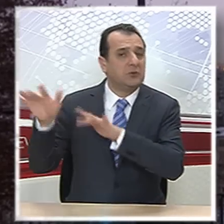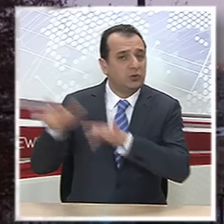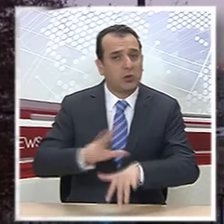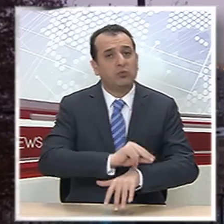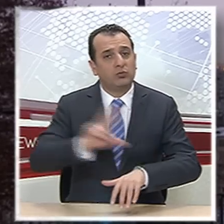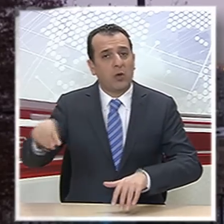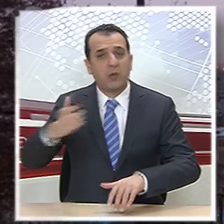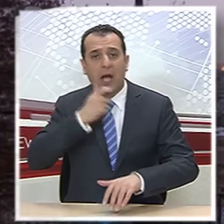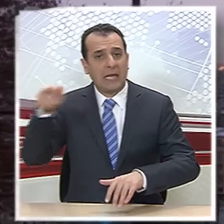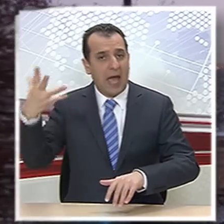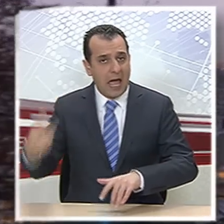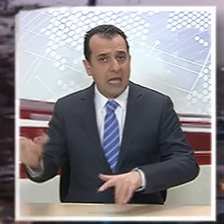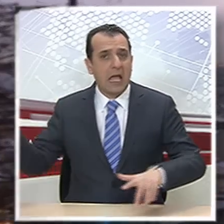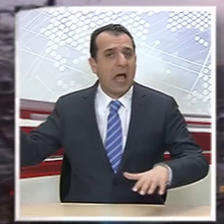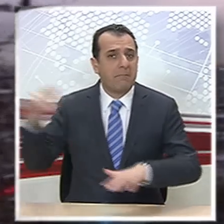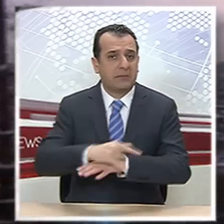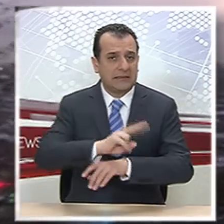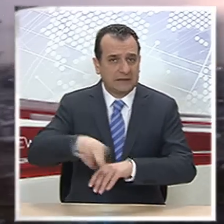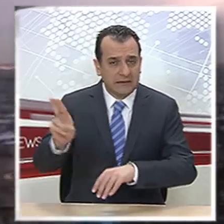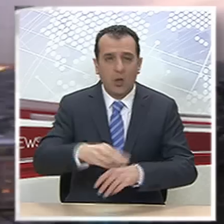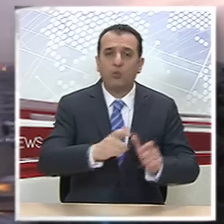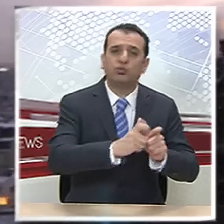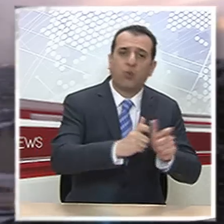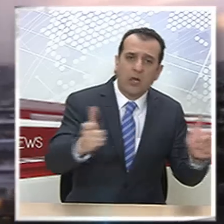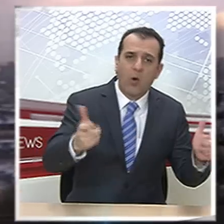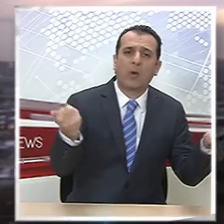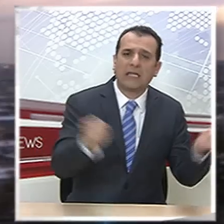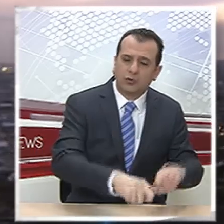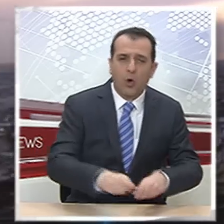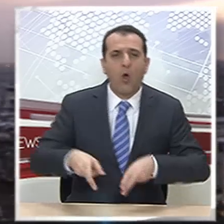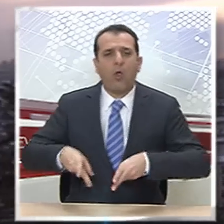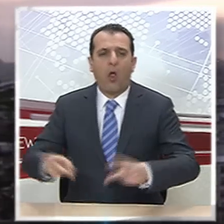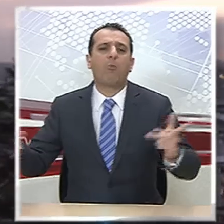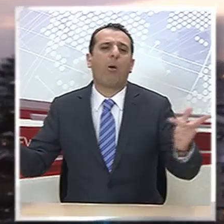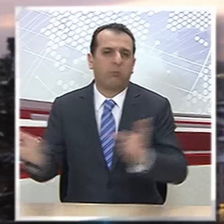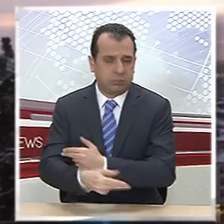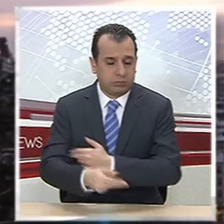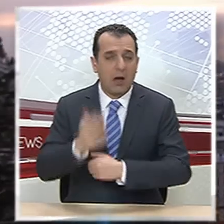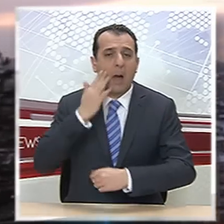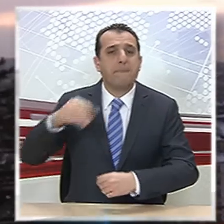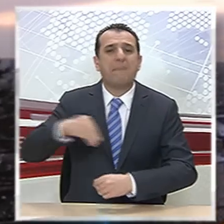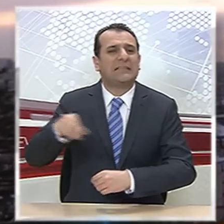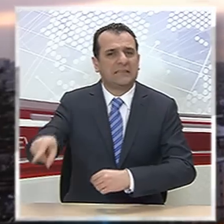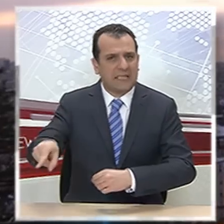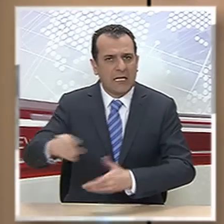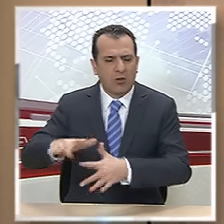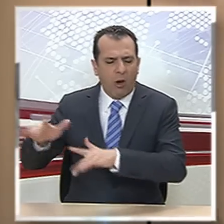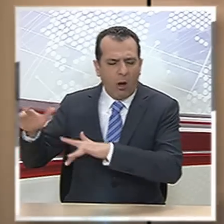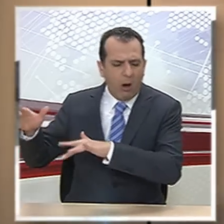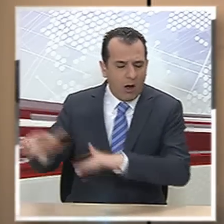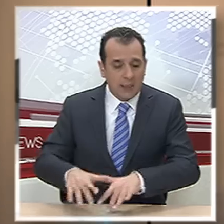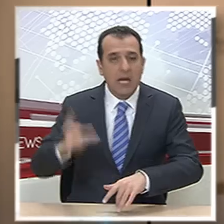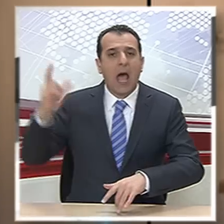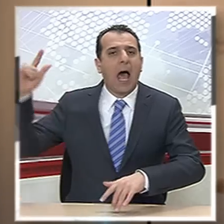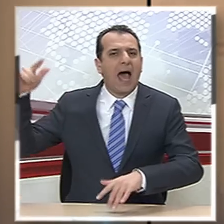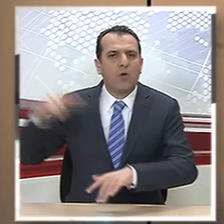Βρετανία. Πτήσεις ακυρώνονται, σχολεία και δρόμοι κλείνουν. Στο αεροδρόμιο του Μάντσεστερ το χιόνι έχει καλύψει τα πάντα, ενώ ένα αεροπλάνο,